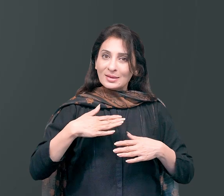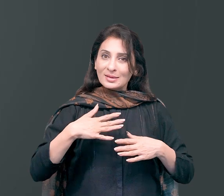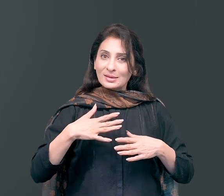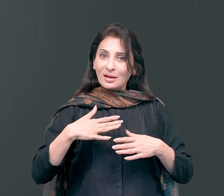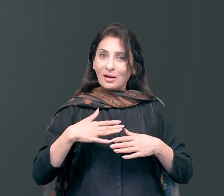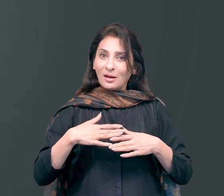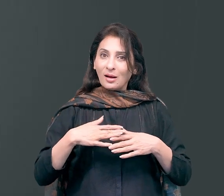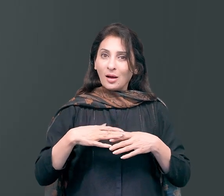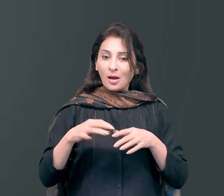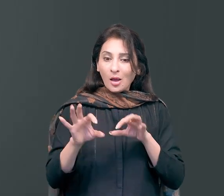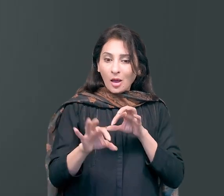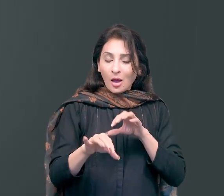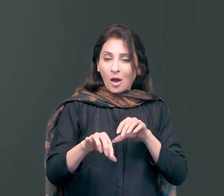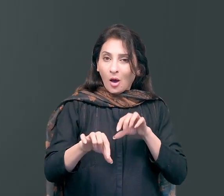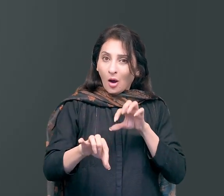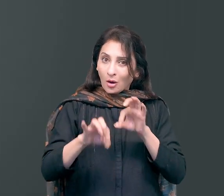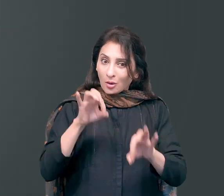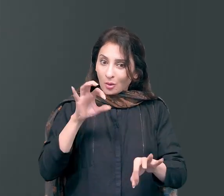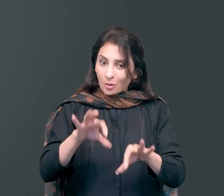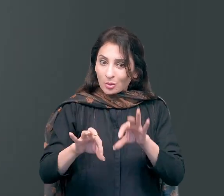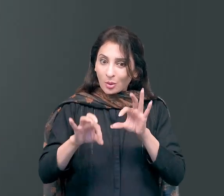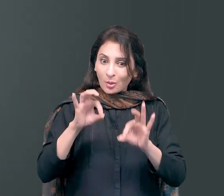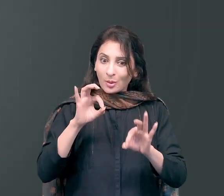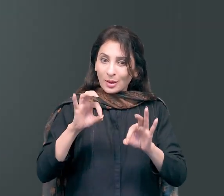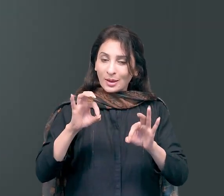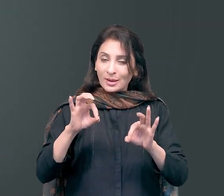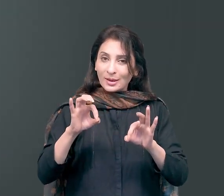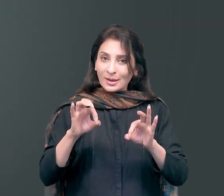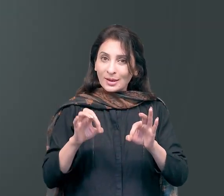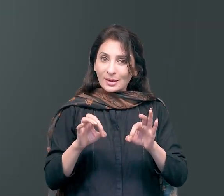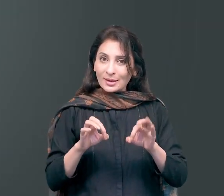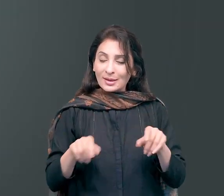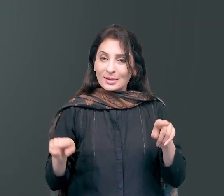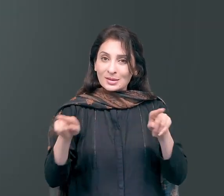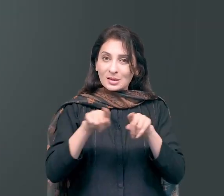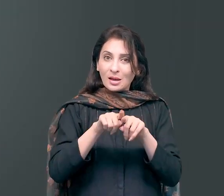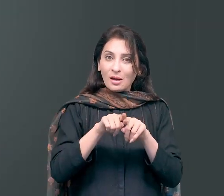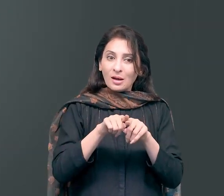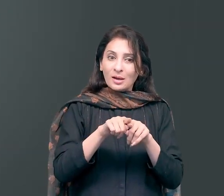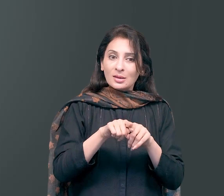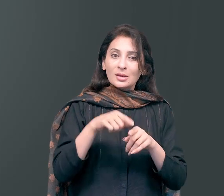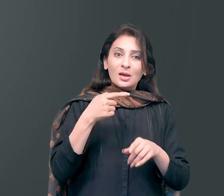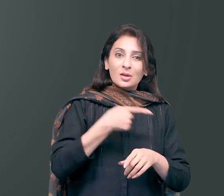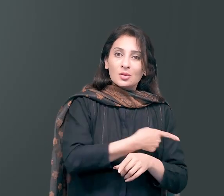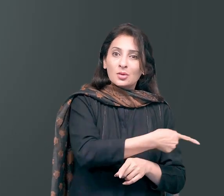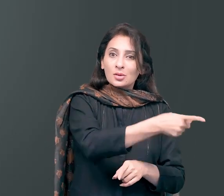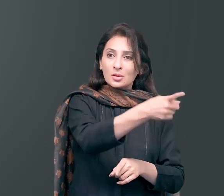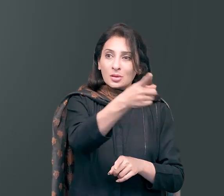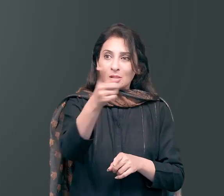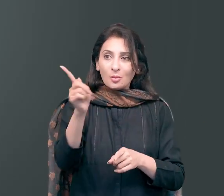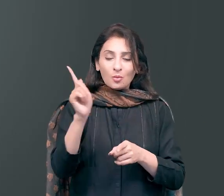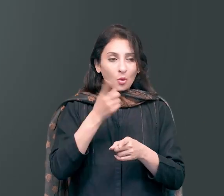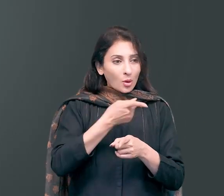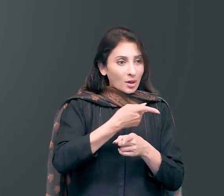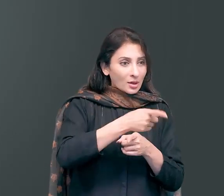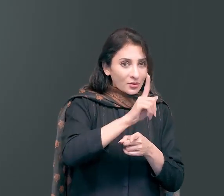وہ 1858 کا ایکٹ ہو، 1861 کا ایکٹ ہو، 1892 کا ایکٹ